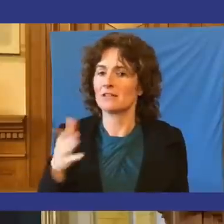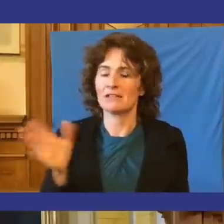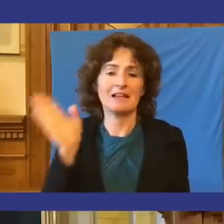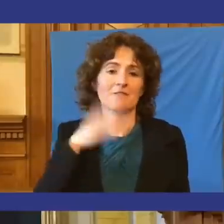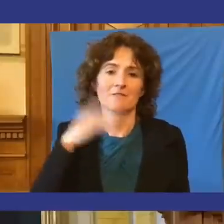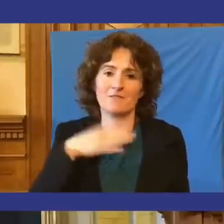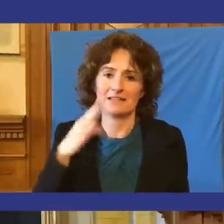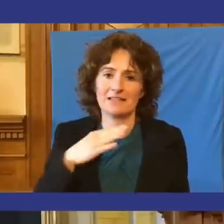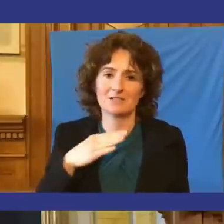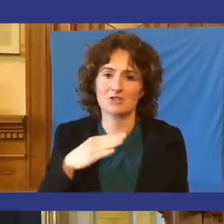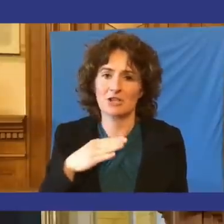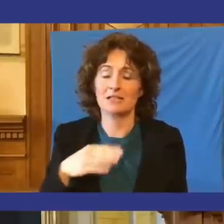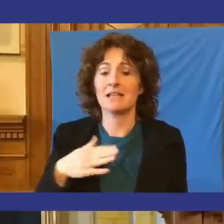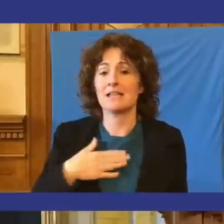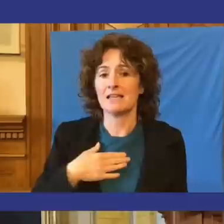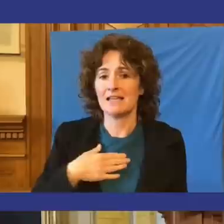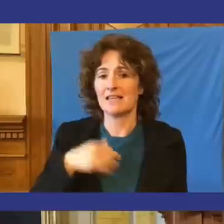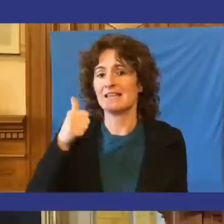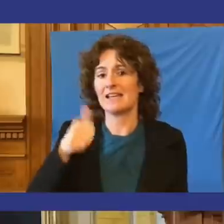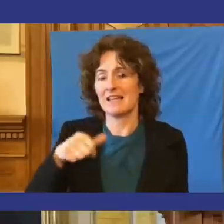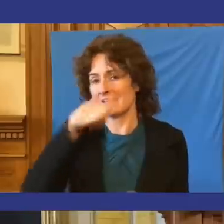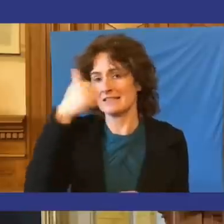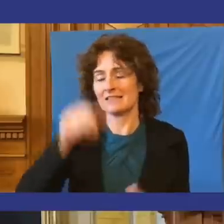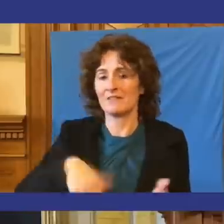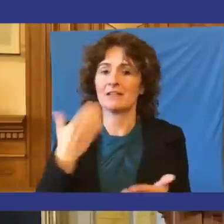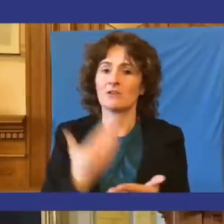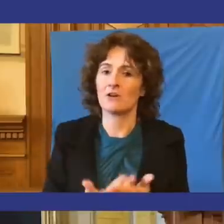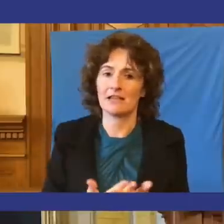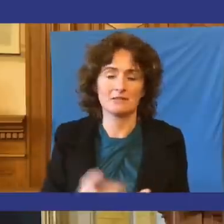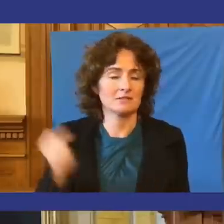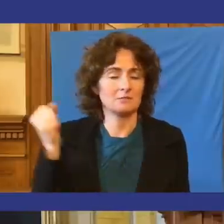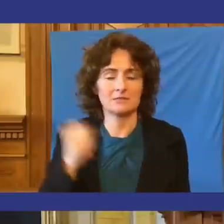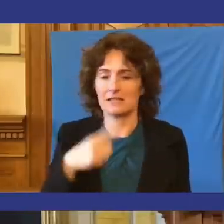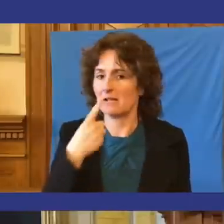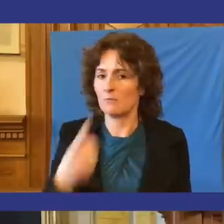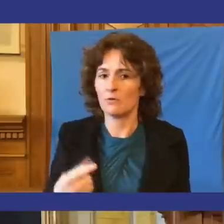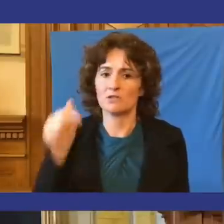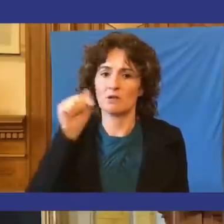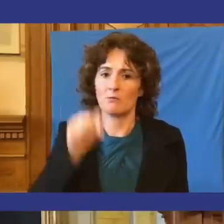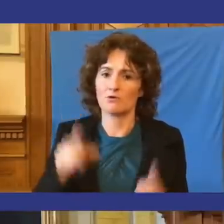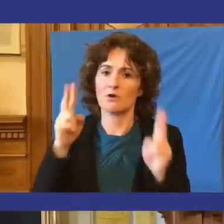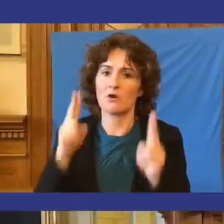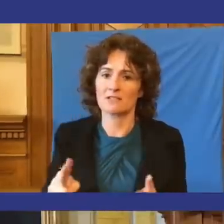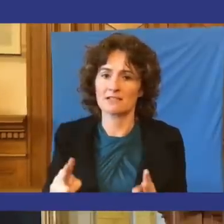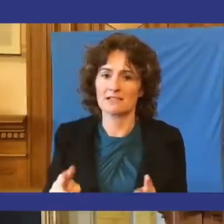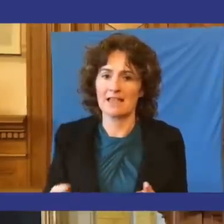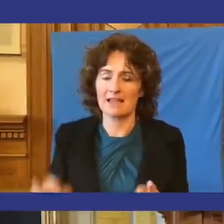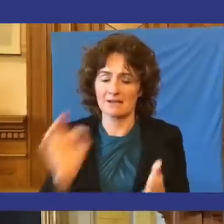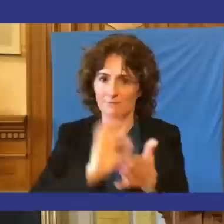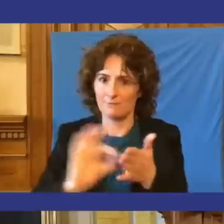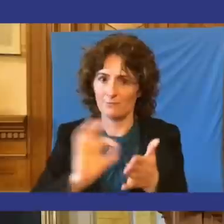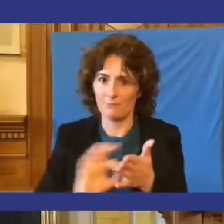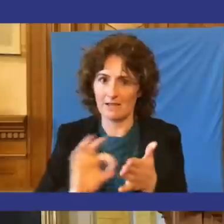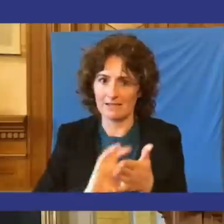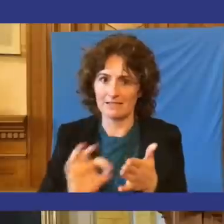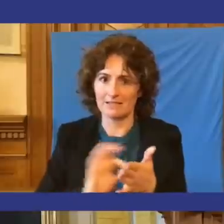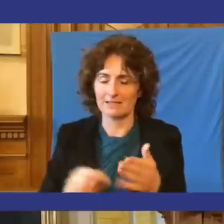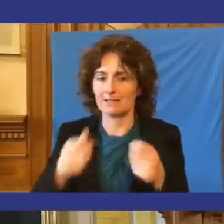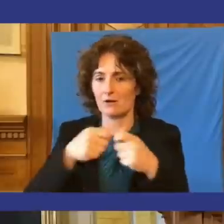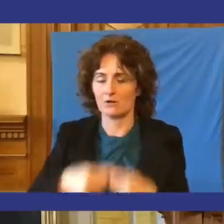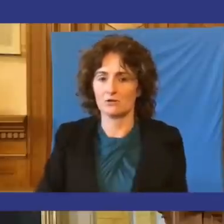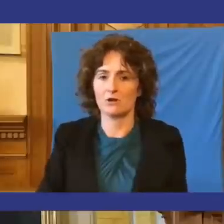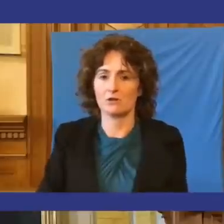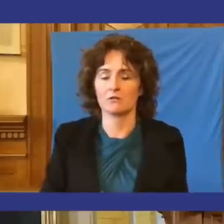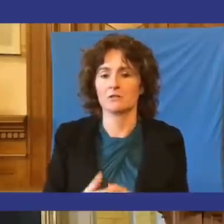de nem azt mondtam, hogy azt kell neki kötelezően beadnia. Mondom, ő azt állította nekem szerintem valótlanul, hogy nincs olyan az egész országban,